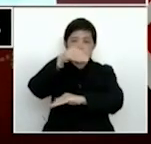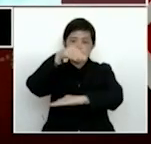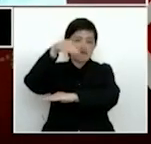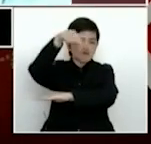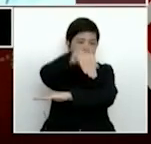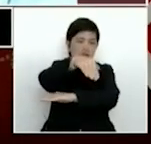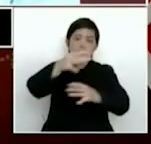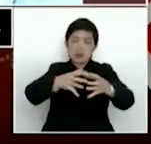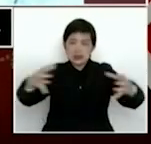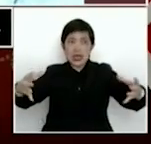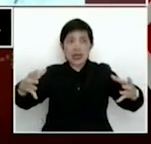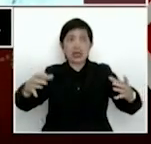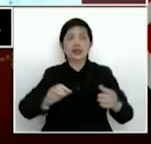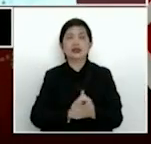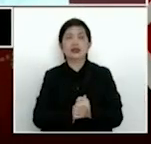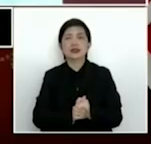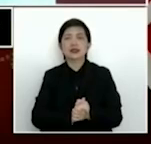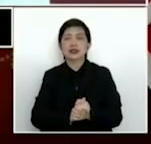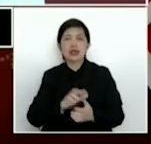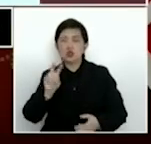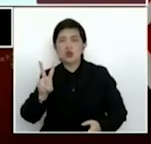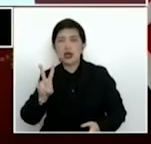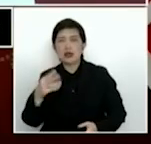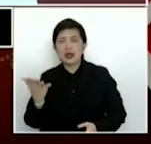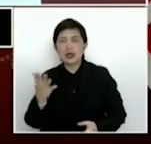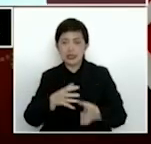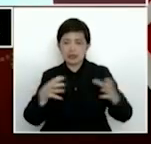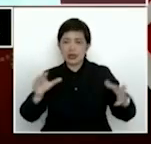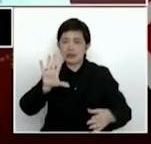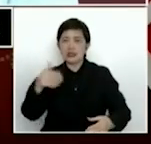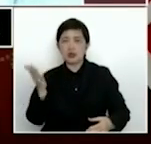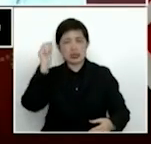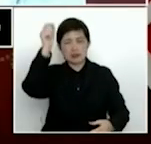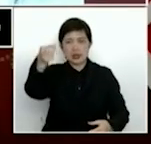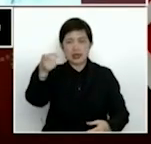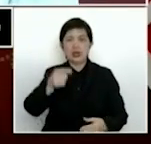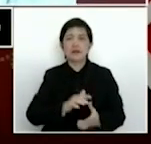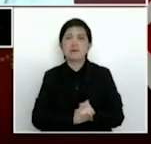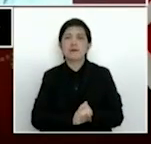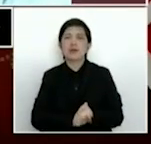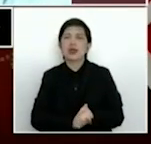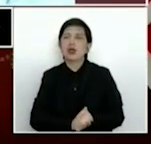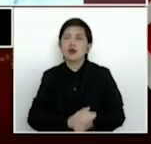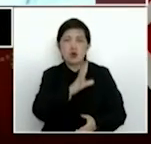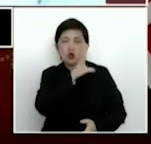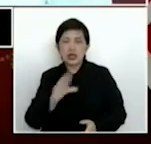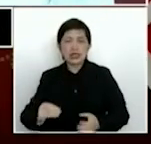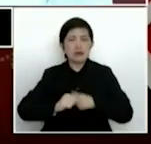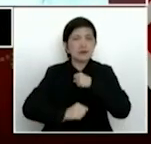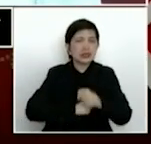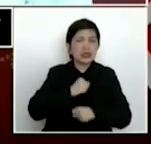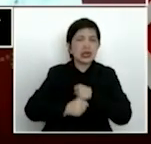Nah ideologi kedua yang pasangan Rida akan kembangkan selama 5 tahun adalah mengurangi pergerakan membangun pusat-pusat